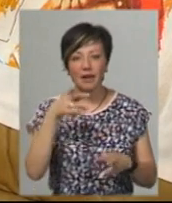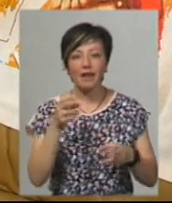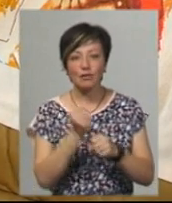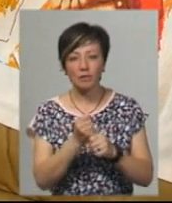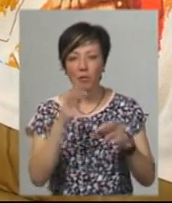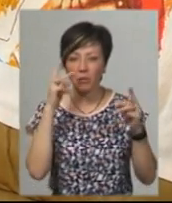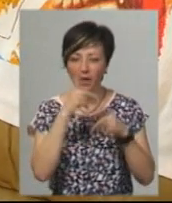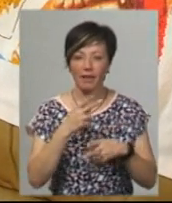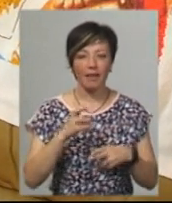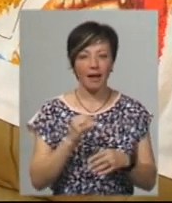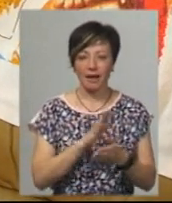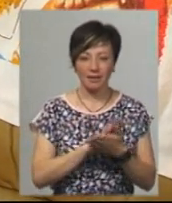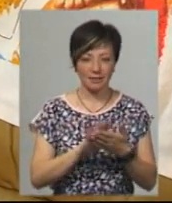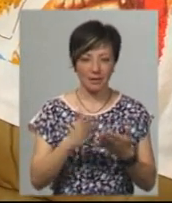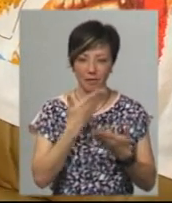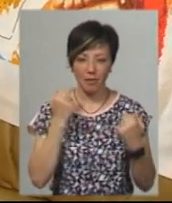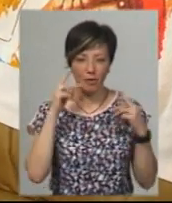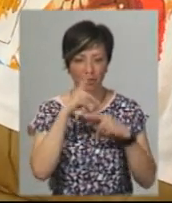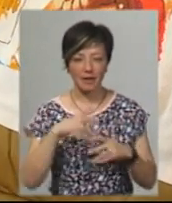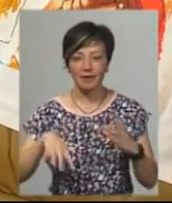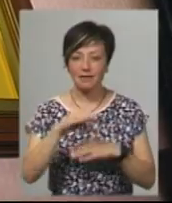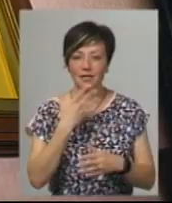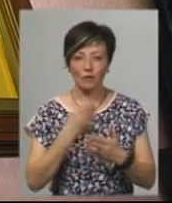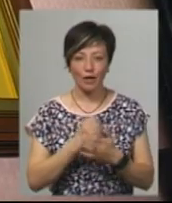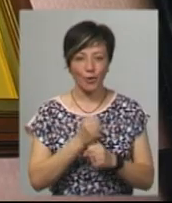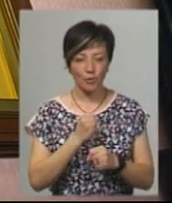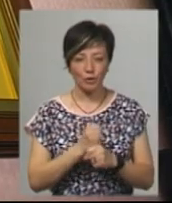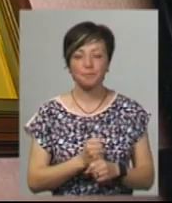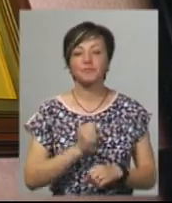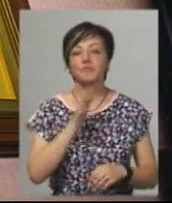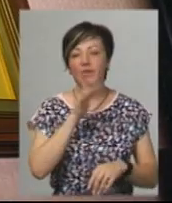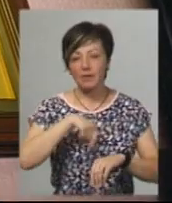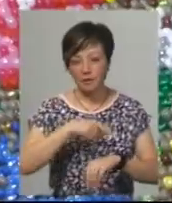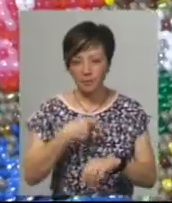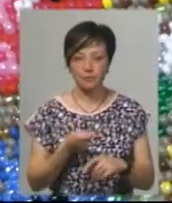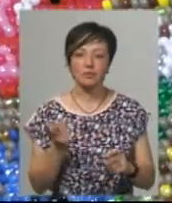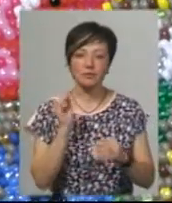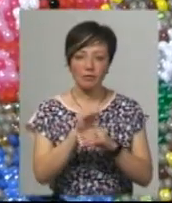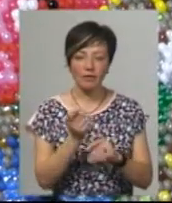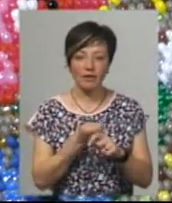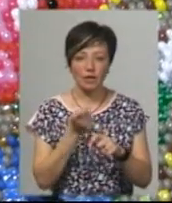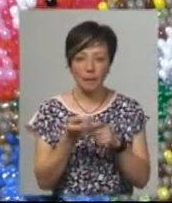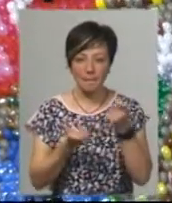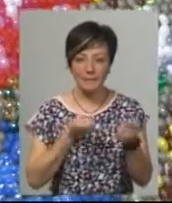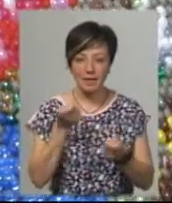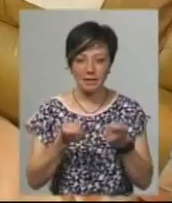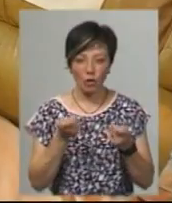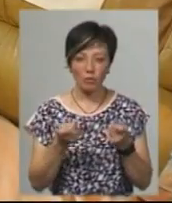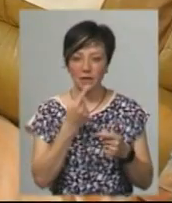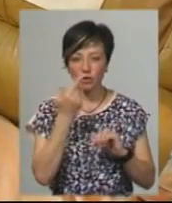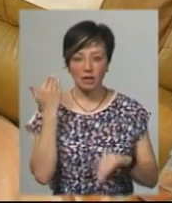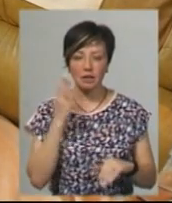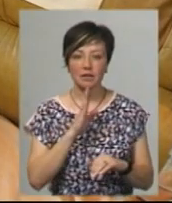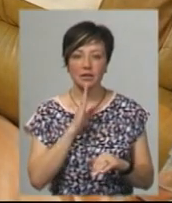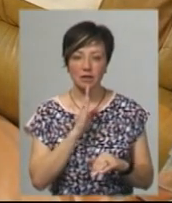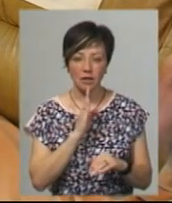зробила помилку, а де я не зробила помилку. На всіх своїх роботах. З часом до вишивки нитками додалось захоплення вишивкою бісером. Нещодавно